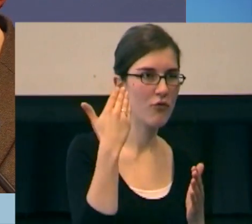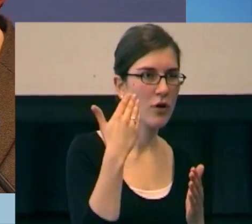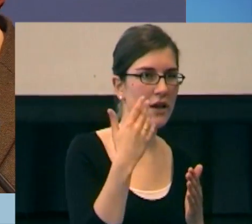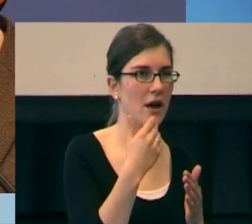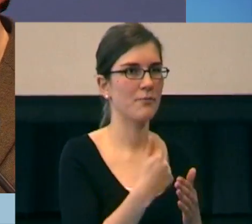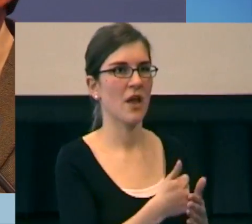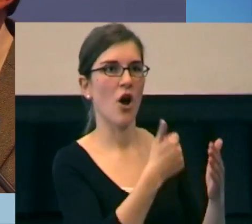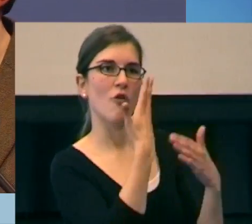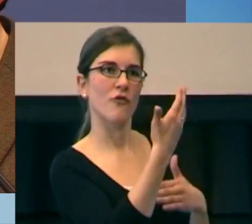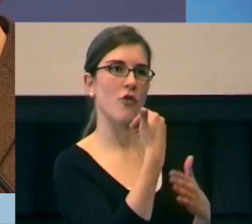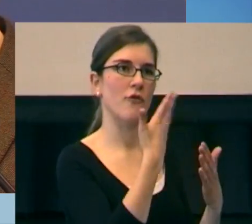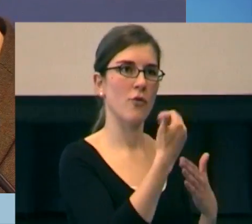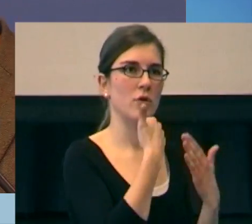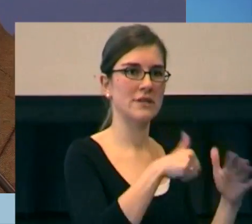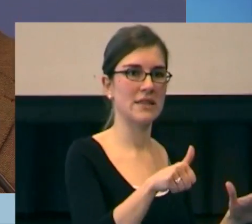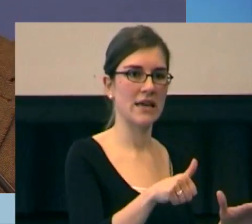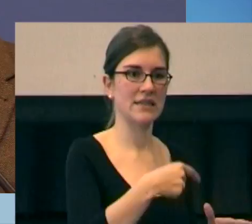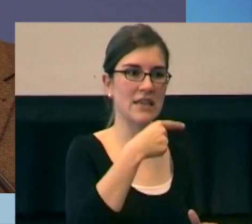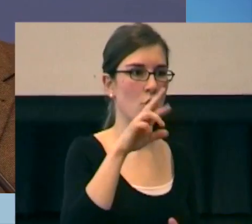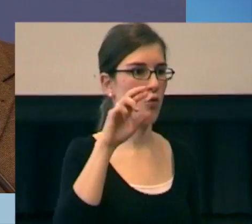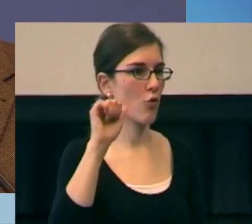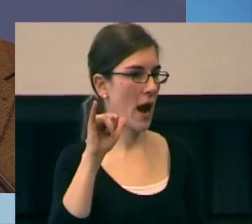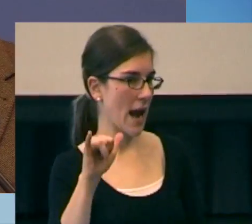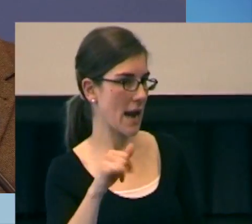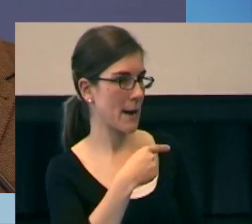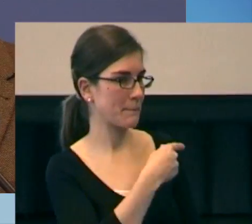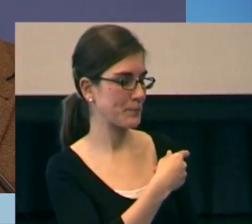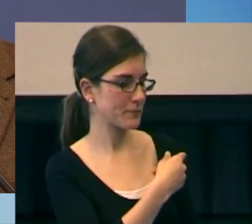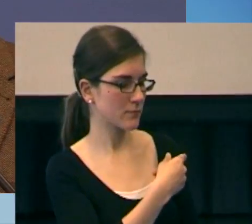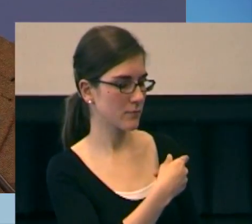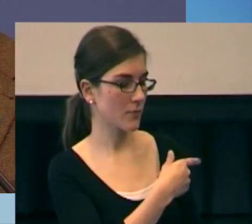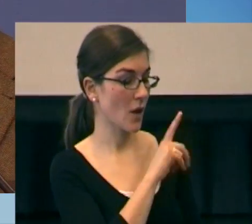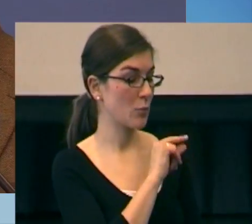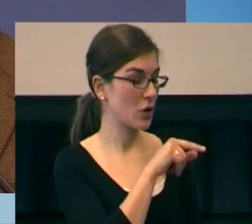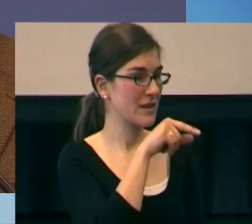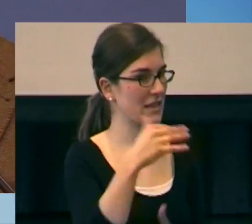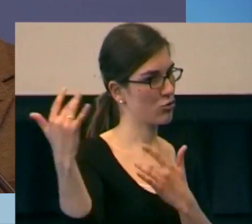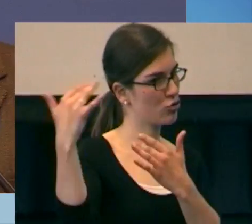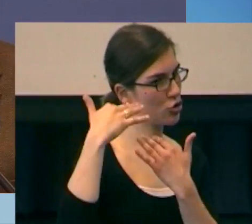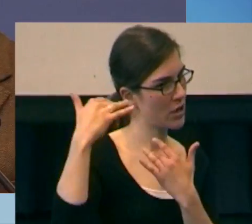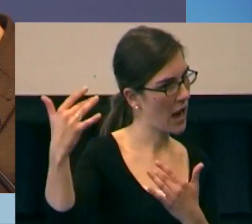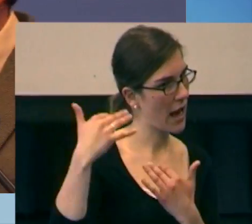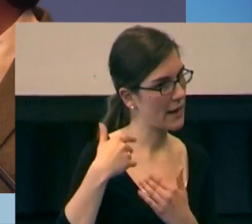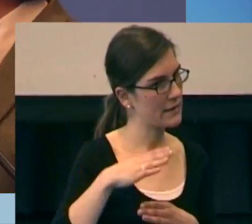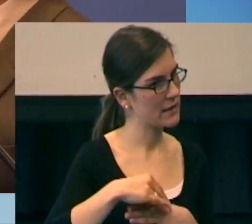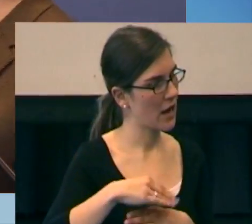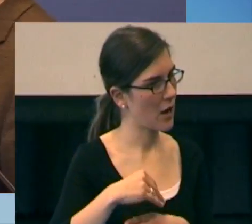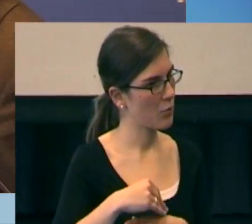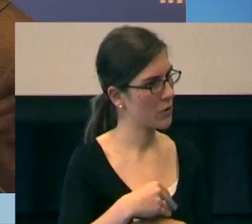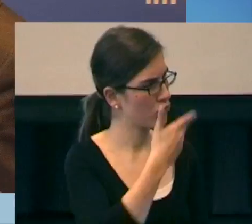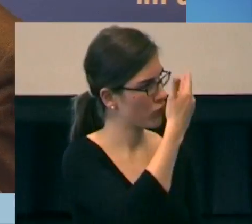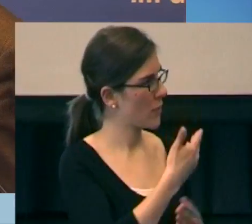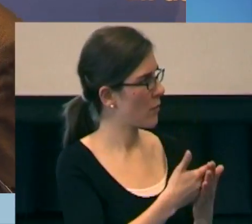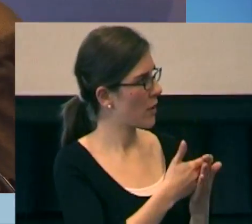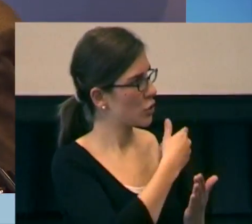60 Gray gegeben, inzwischen sind wir bis 76 Gray hoch. Das heißt, eine solche Strahlentherapie, hier